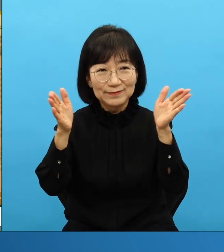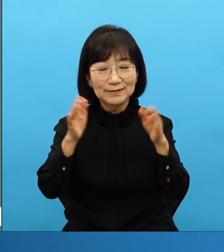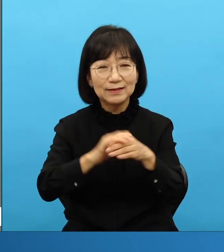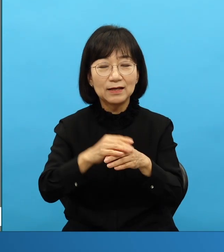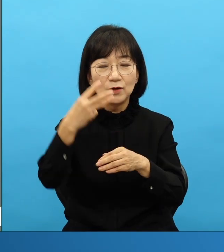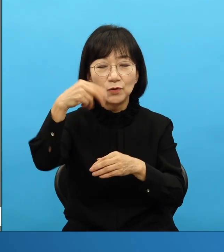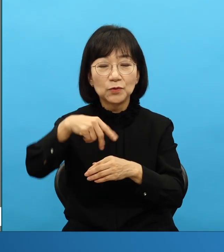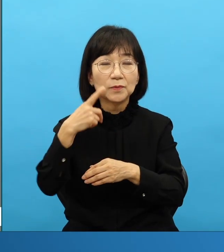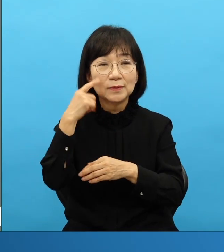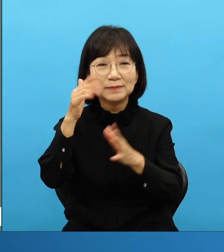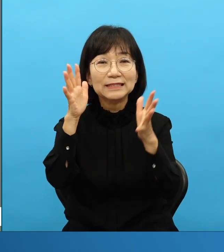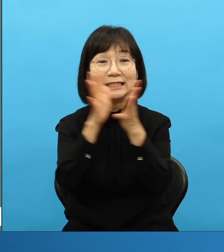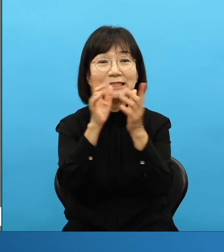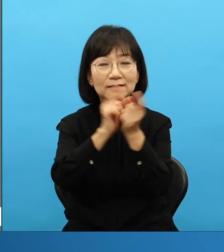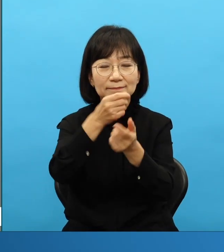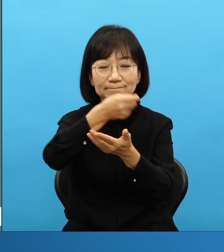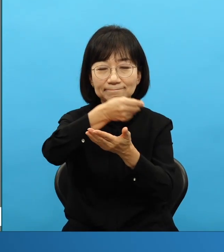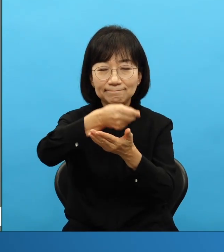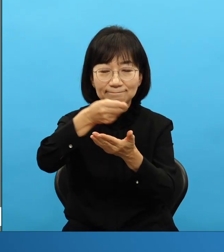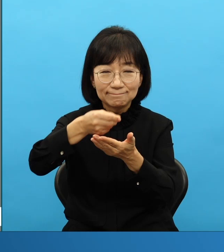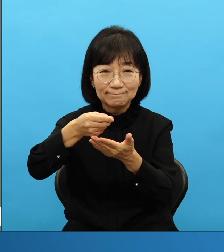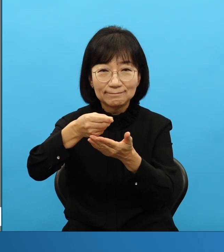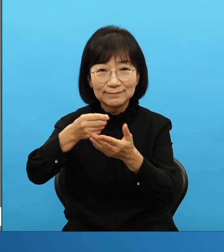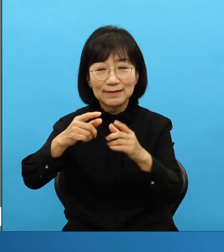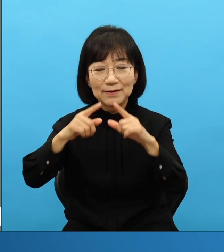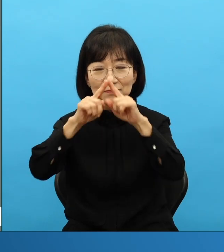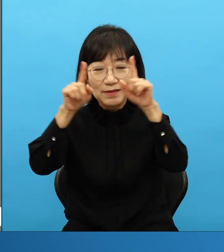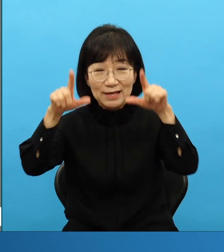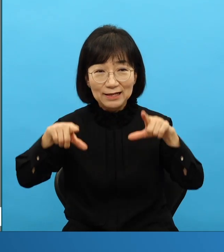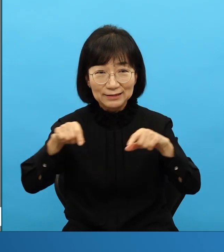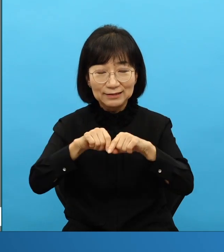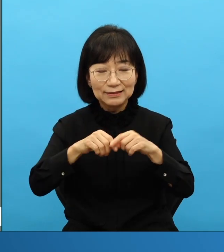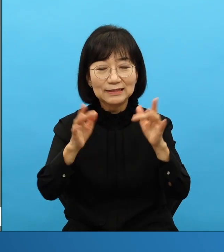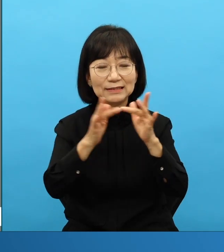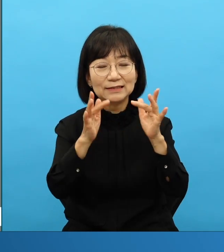직접 쓴 새해 표어와 연합장은 위아.kr에 게시되어 있습니다.